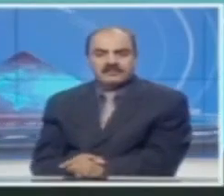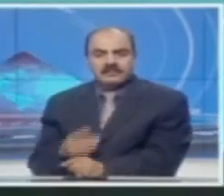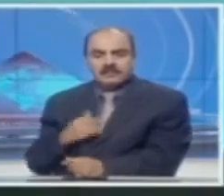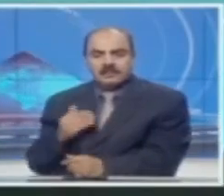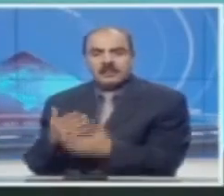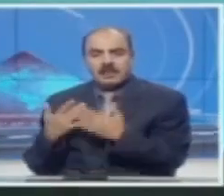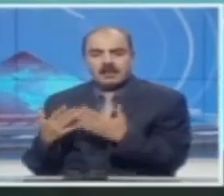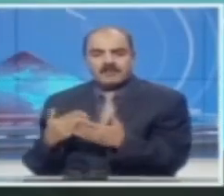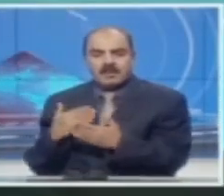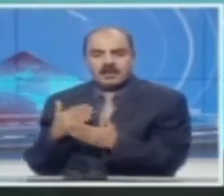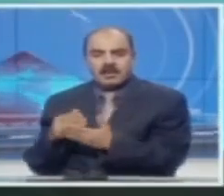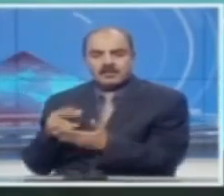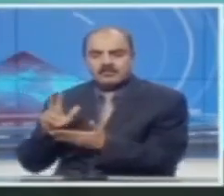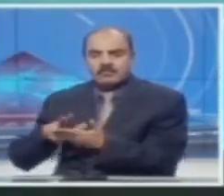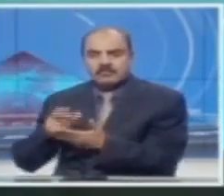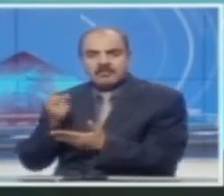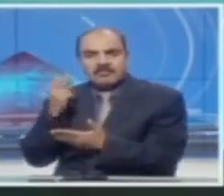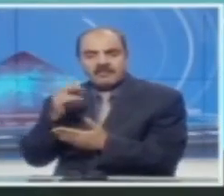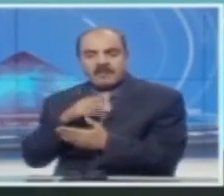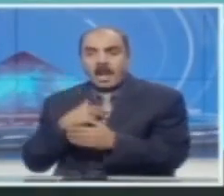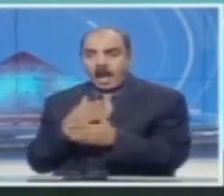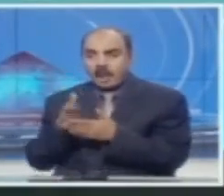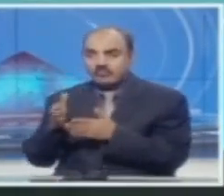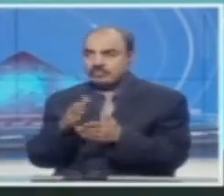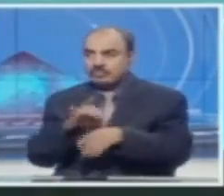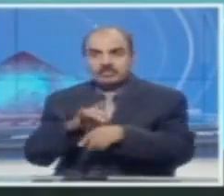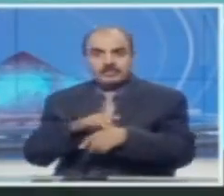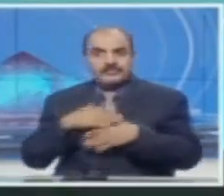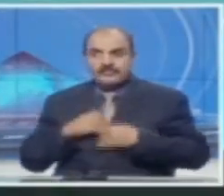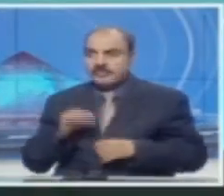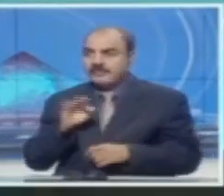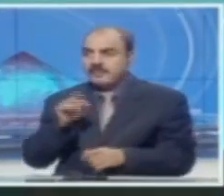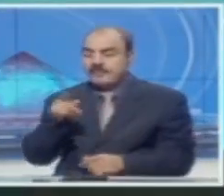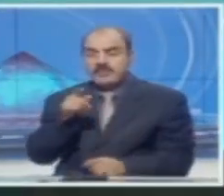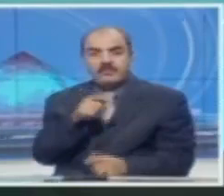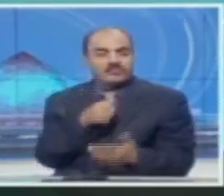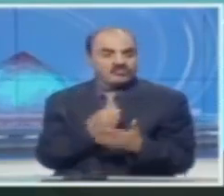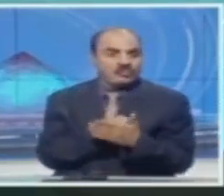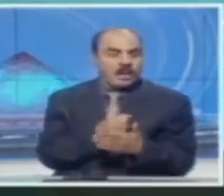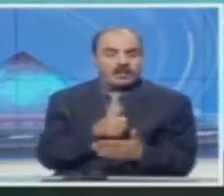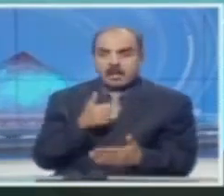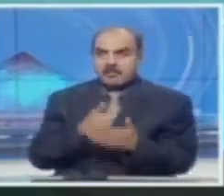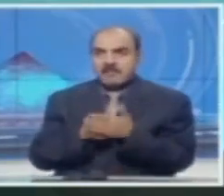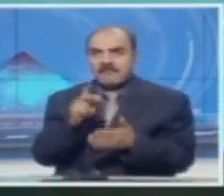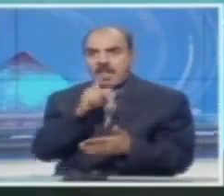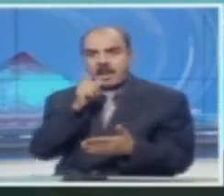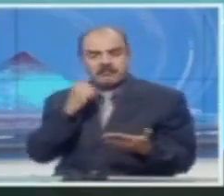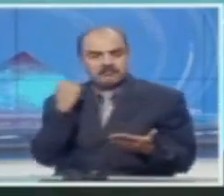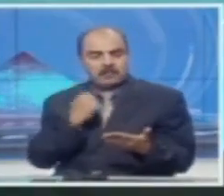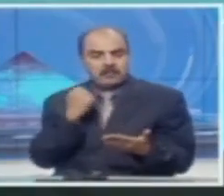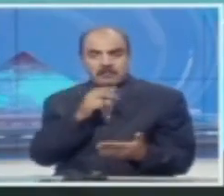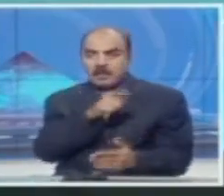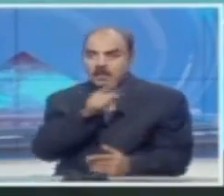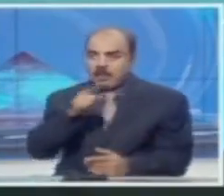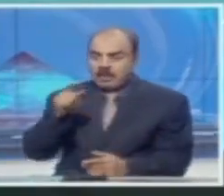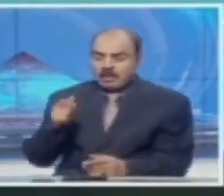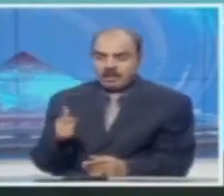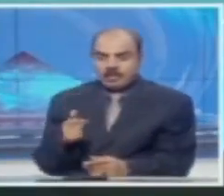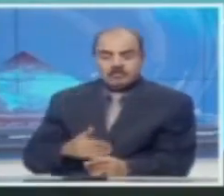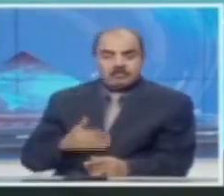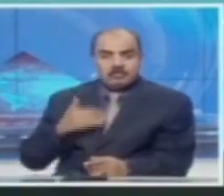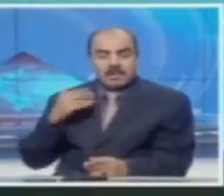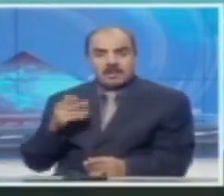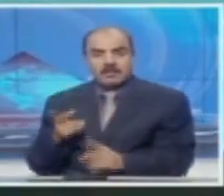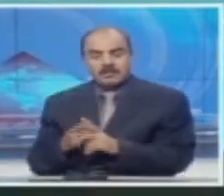بنسهل وبننشر ثقافة الحصول على شهادة الاعتماد الدولية للسياحة العلاجية، وده عشان نقدر